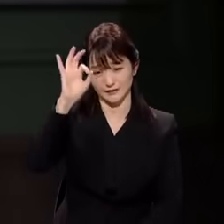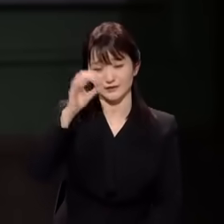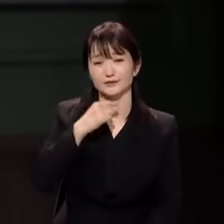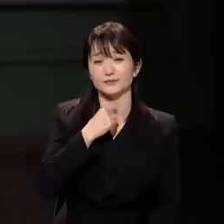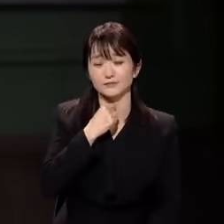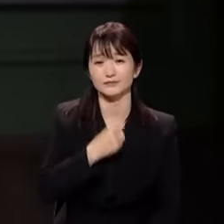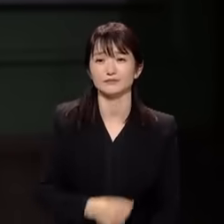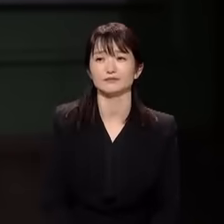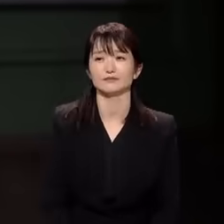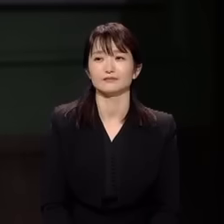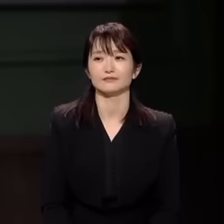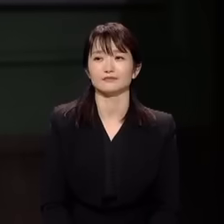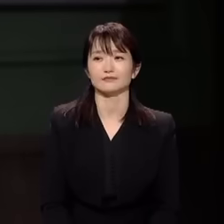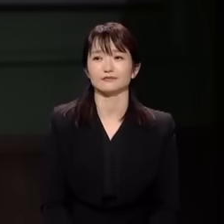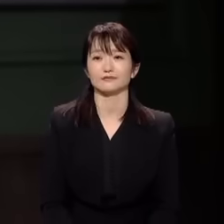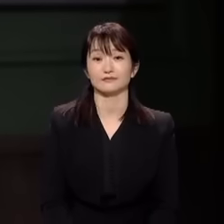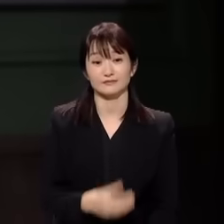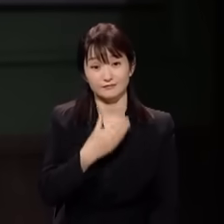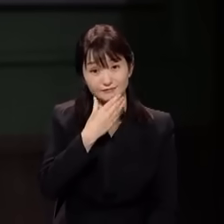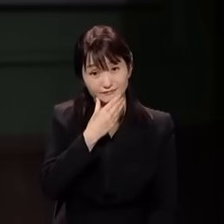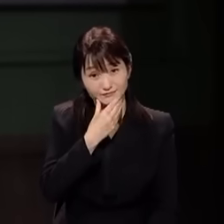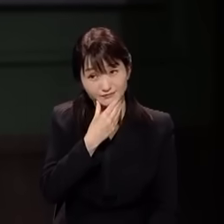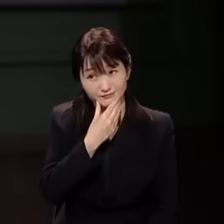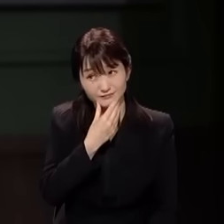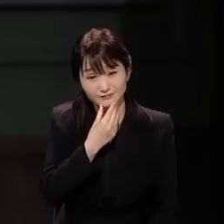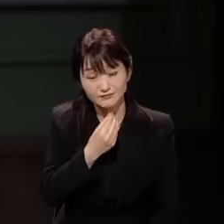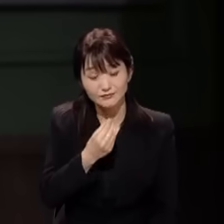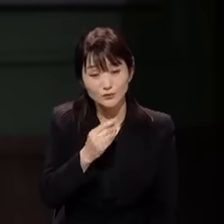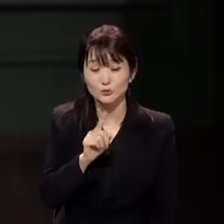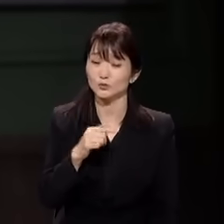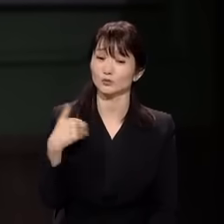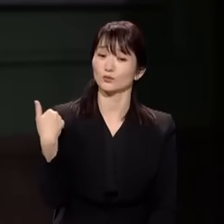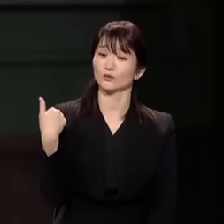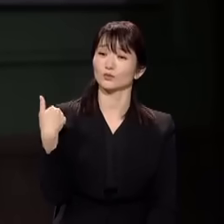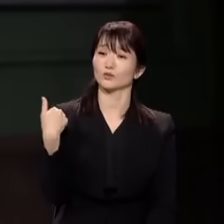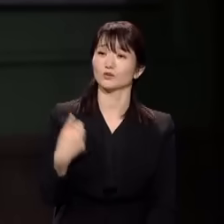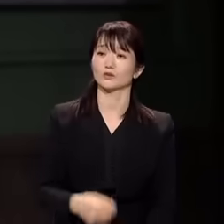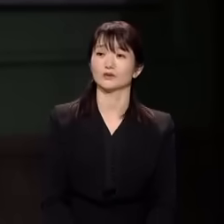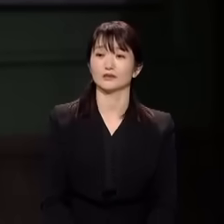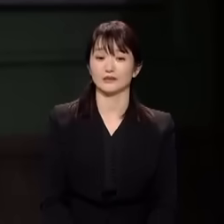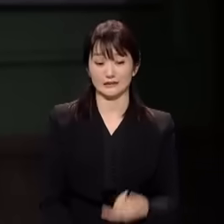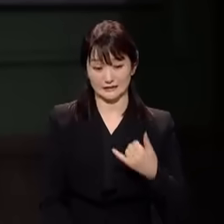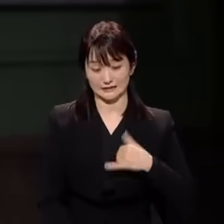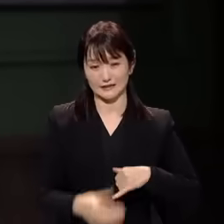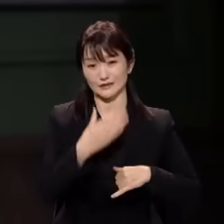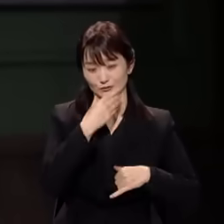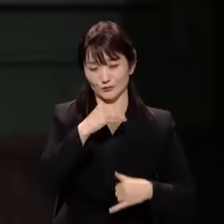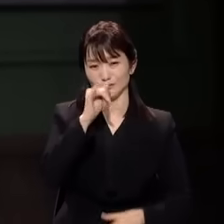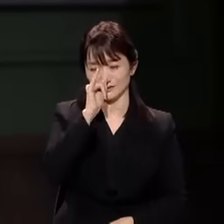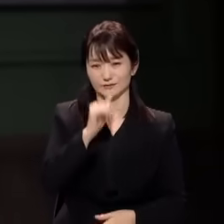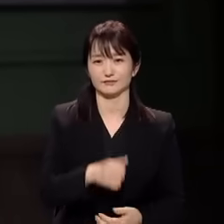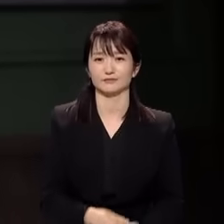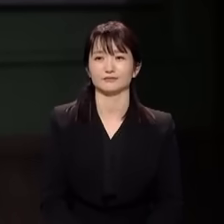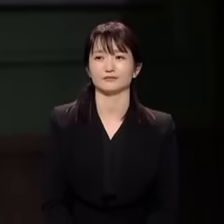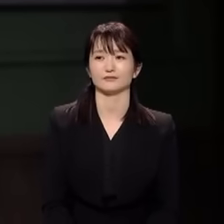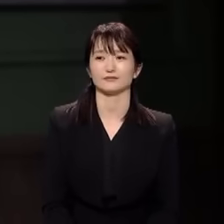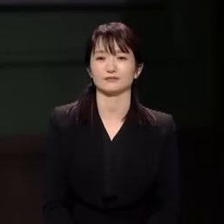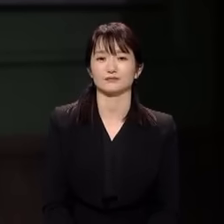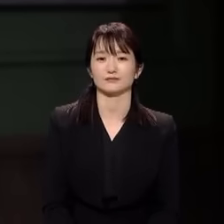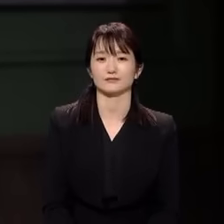하셨고요. 안녕안녕님, 행복할지는 아무도 모릅니다. 자식 복이 있을 수도 있습니다. 라고 하셨습니다. 그리고